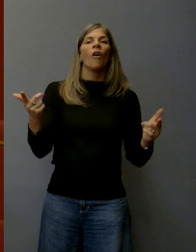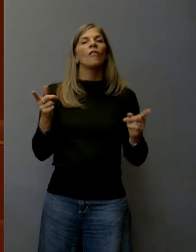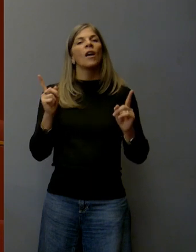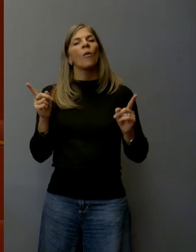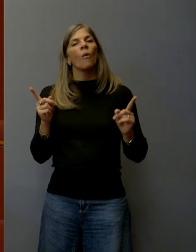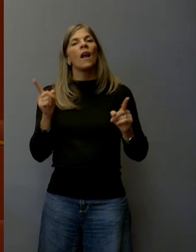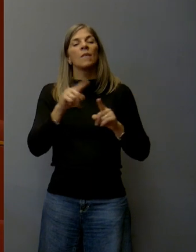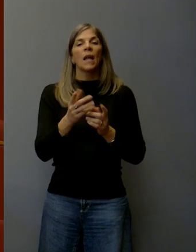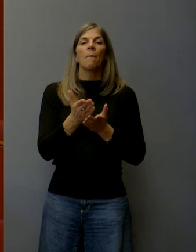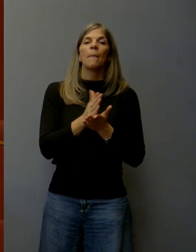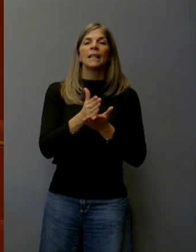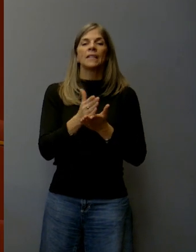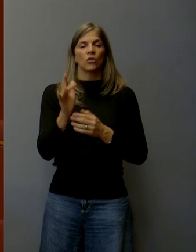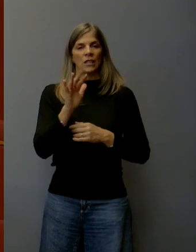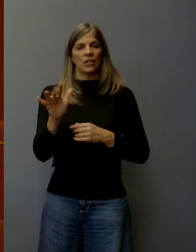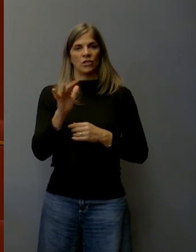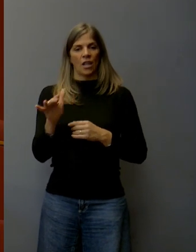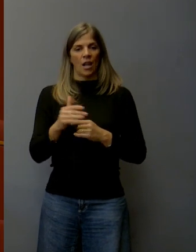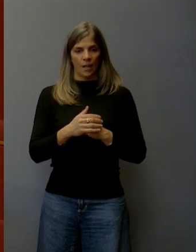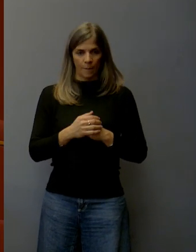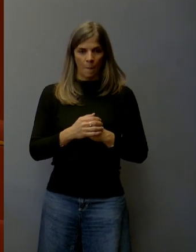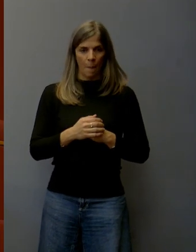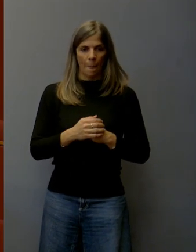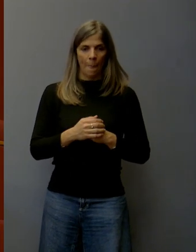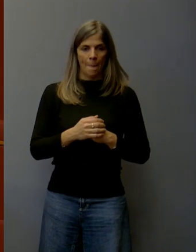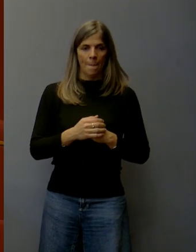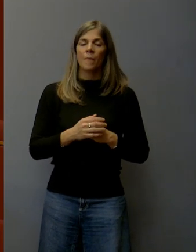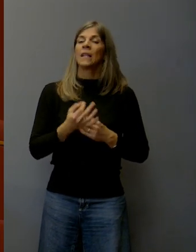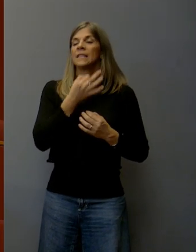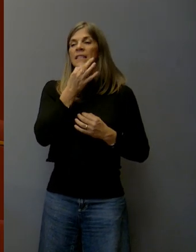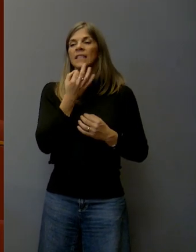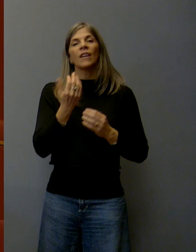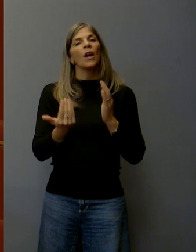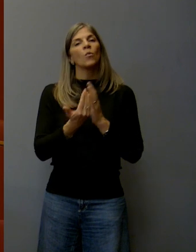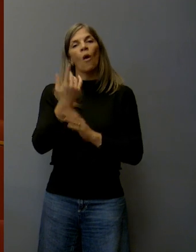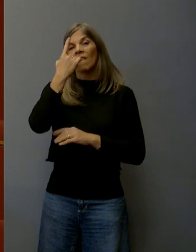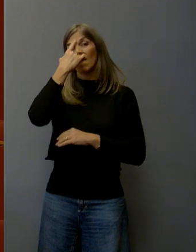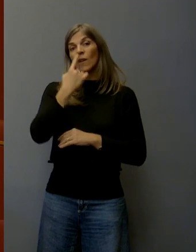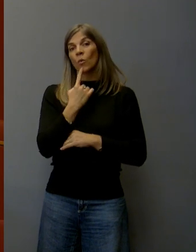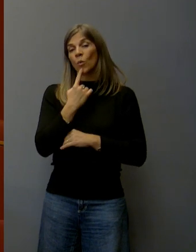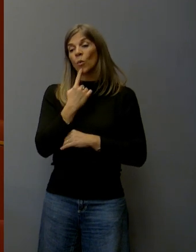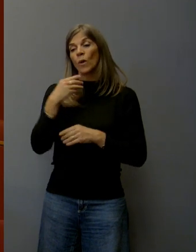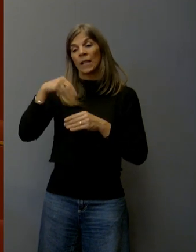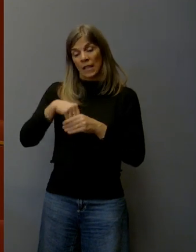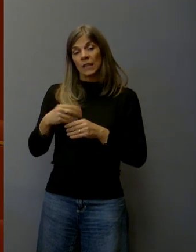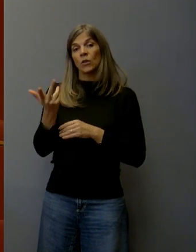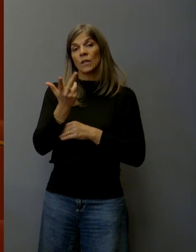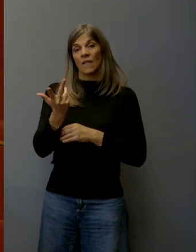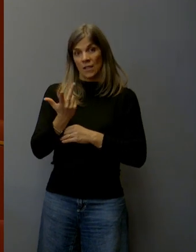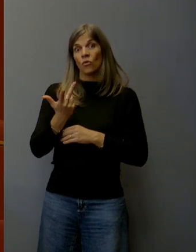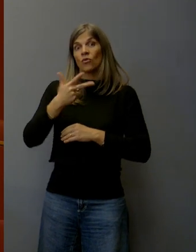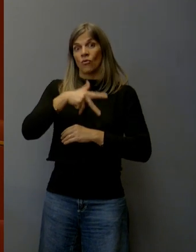mediazione digitale come noi li abbiamo chiamati i mediatori digitali cioè figure del servizio sociale che siano